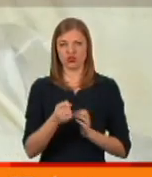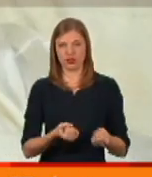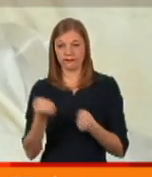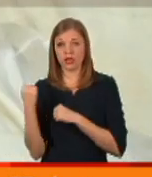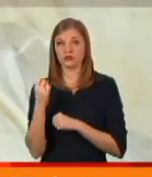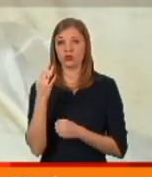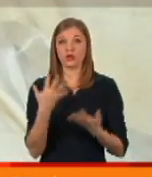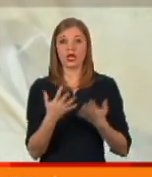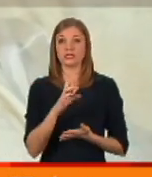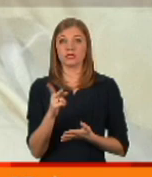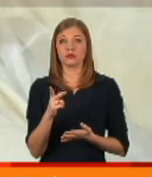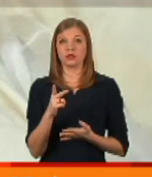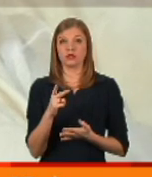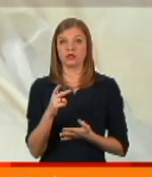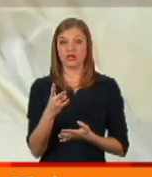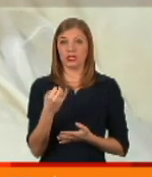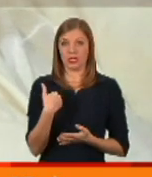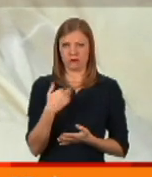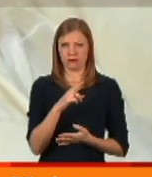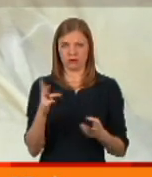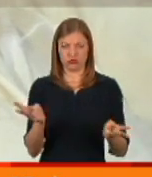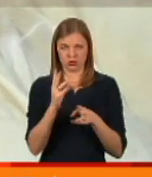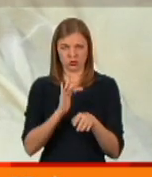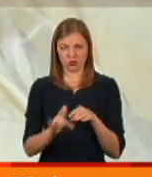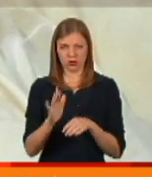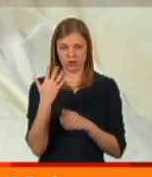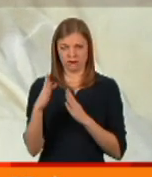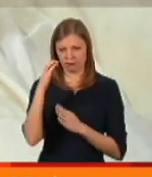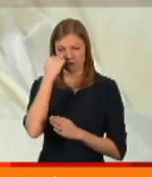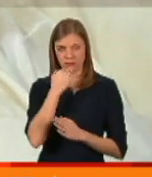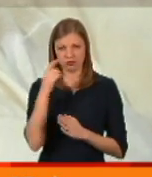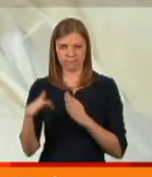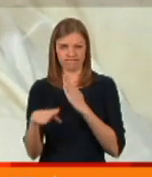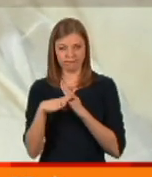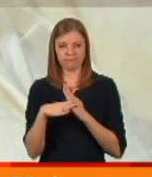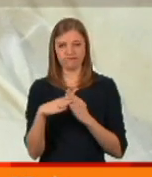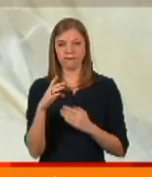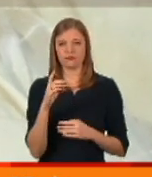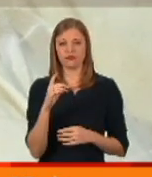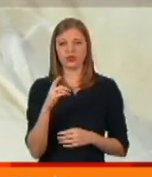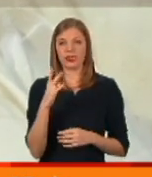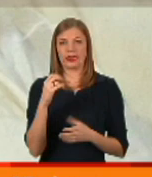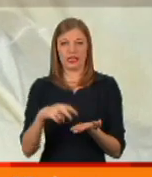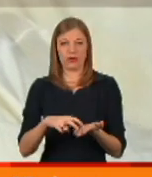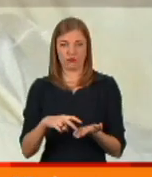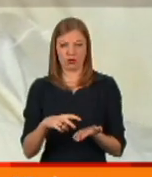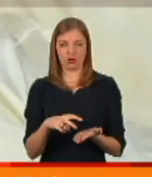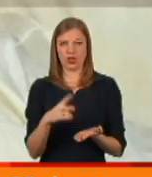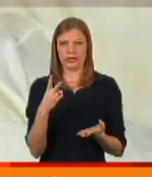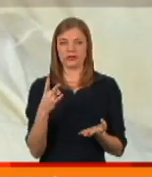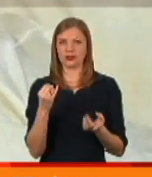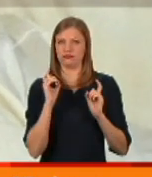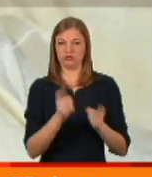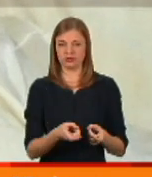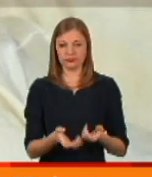відтаскувати. Ну, якщо б не вони, ми б там би залишилися і згоріли. Ну, просто що, спасибо большое, що вони как бы не побоялись, не оставили